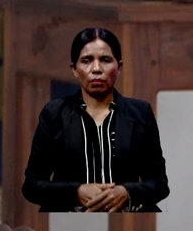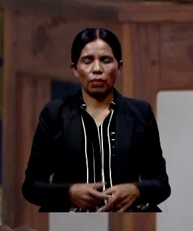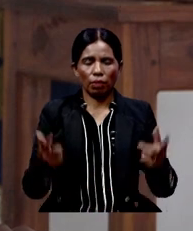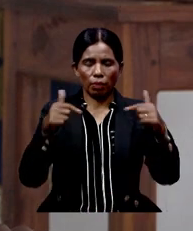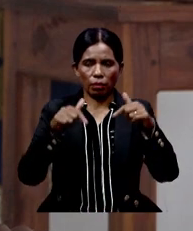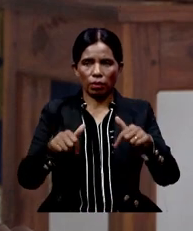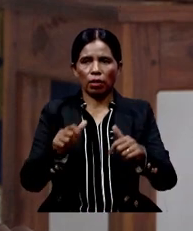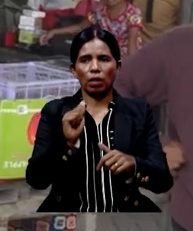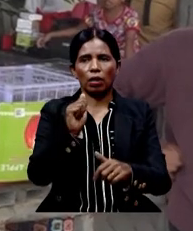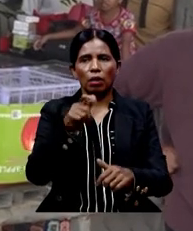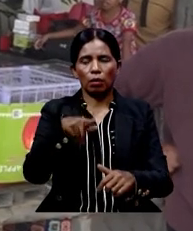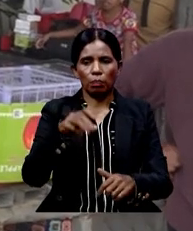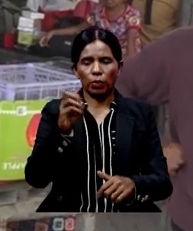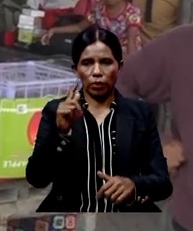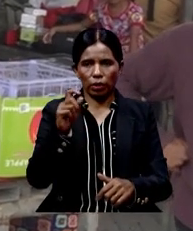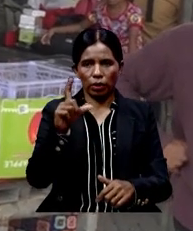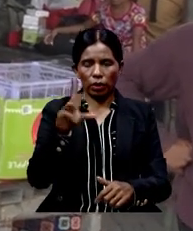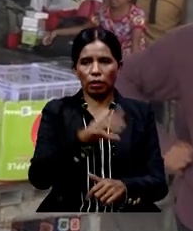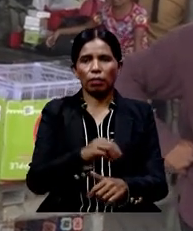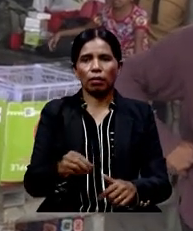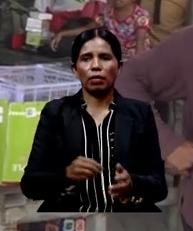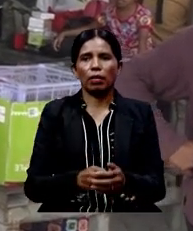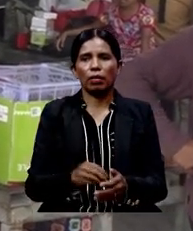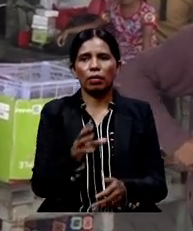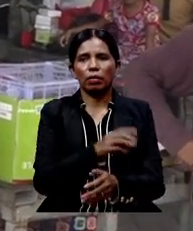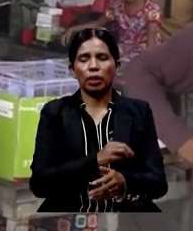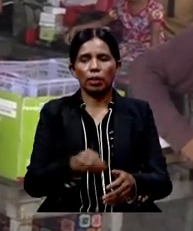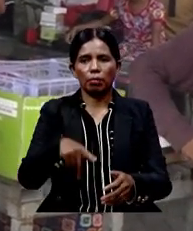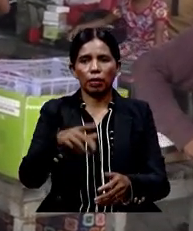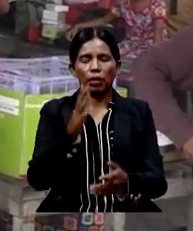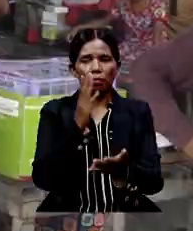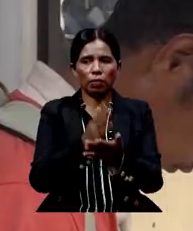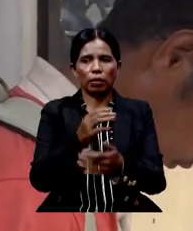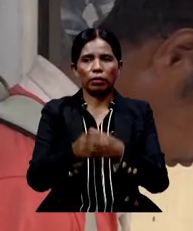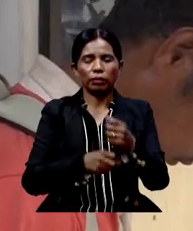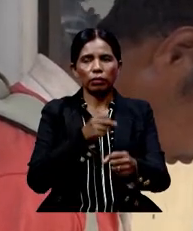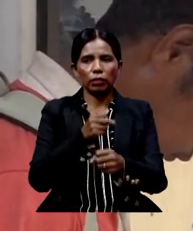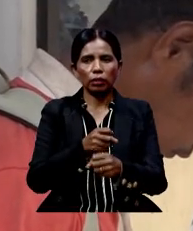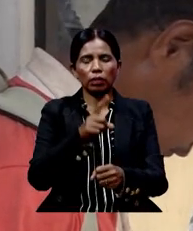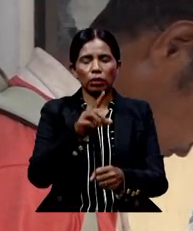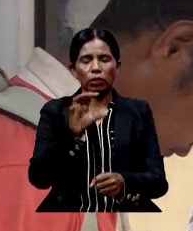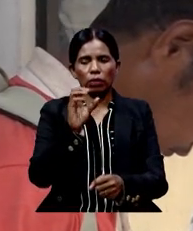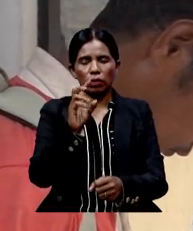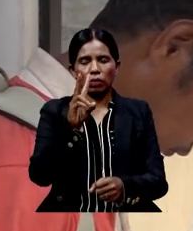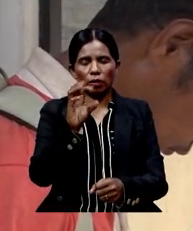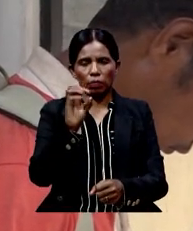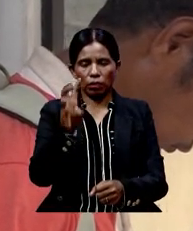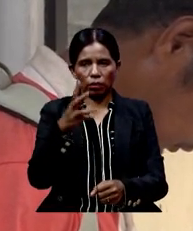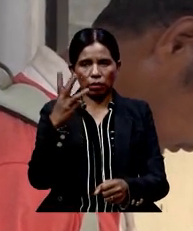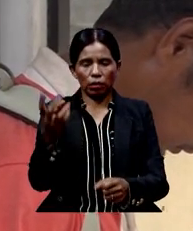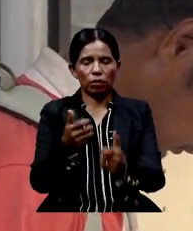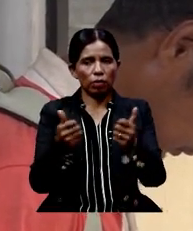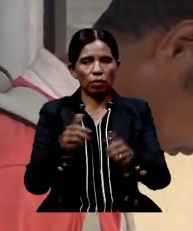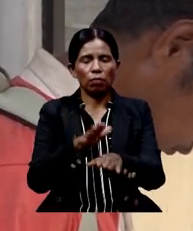ia aportilinya. Lembra katak di bidah hirak ne pendenti hahu kedang ia tinang riurasan resinen no autorer rasi kalau